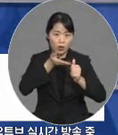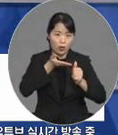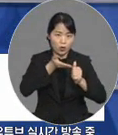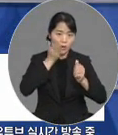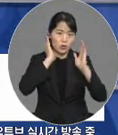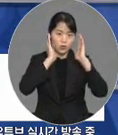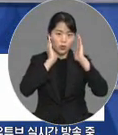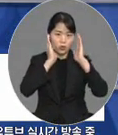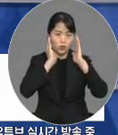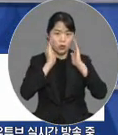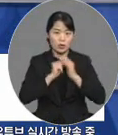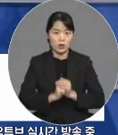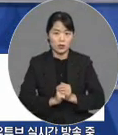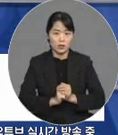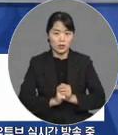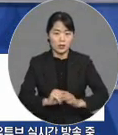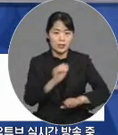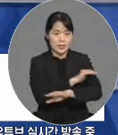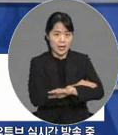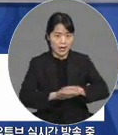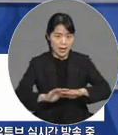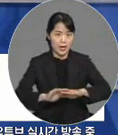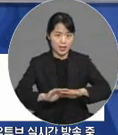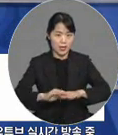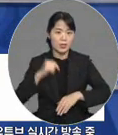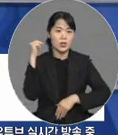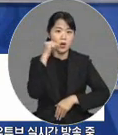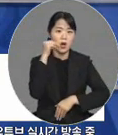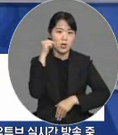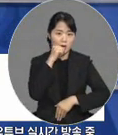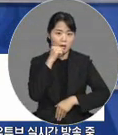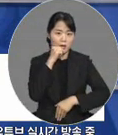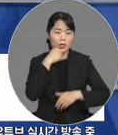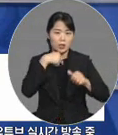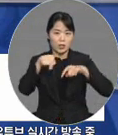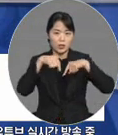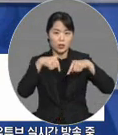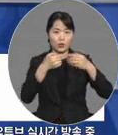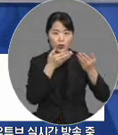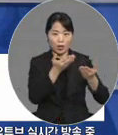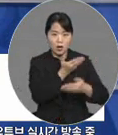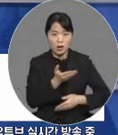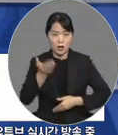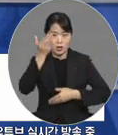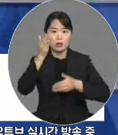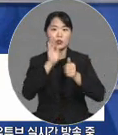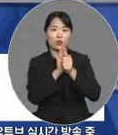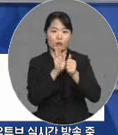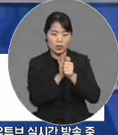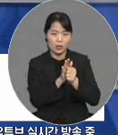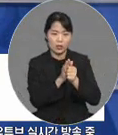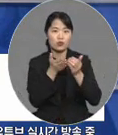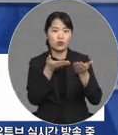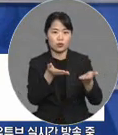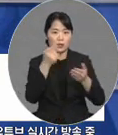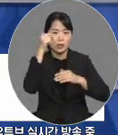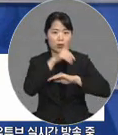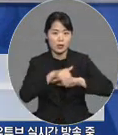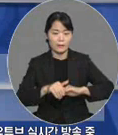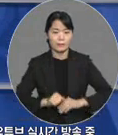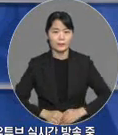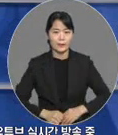관한 기초학력을 갖출 때까지 철저하게 지도해서 상급 학년에 올리겠습니다. 그래서 한